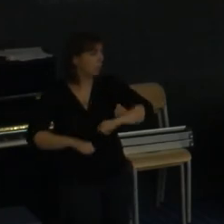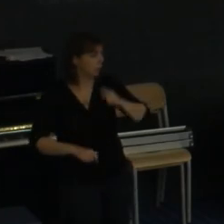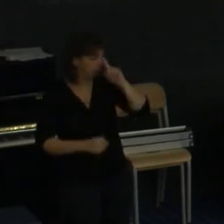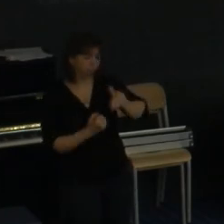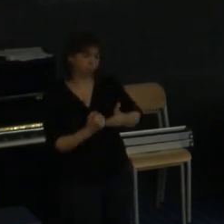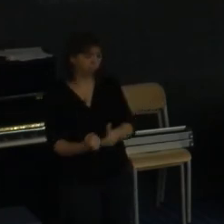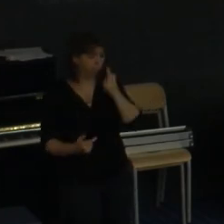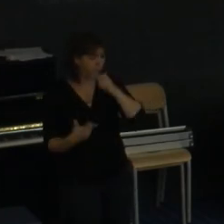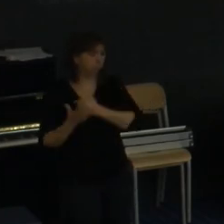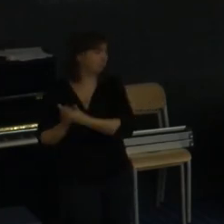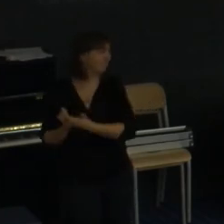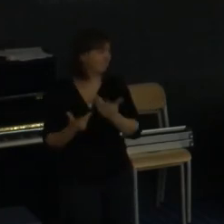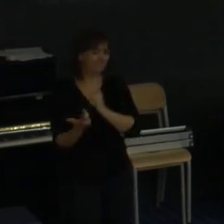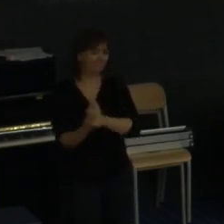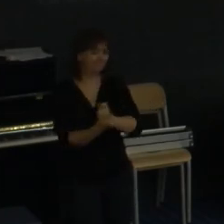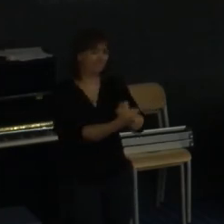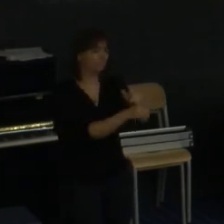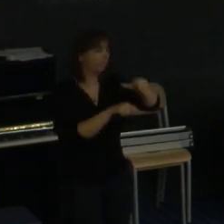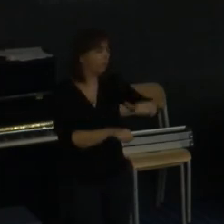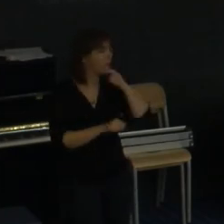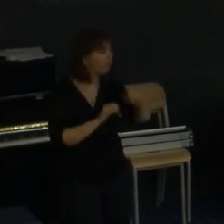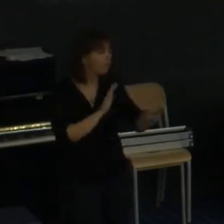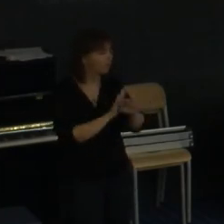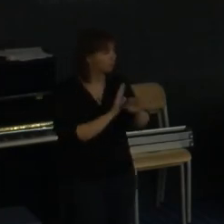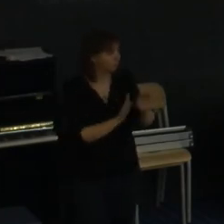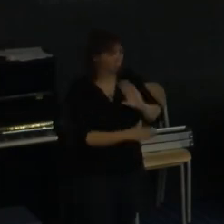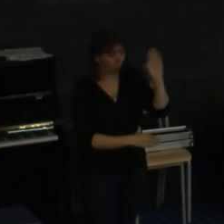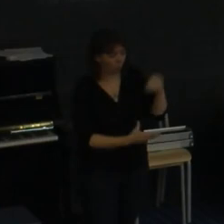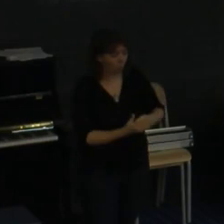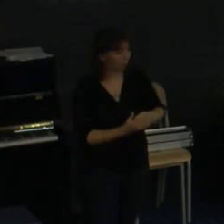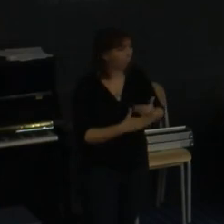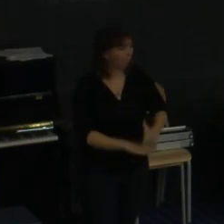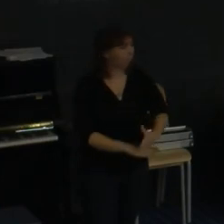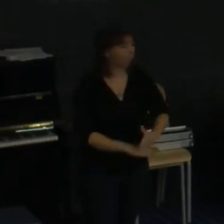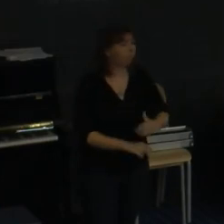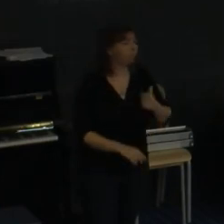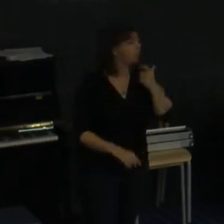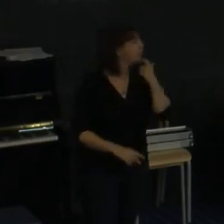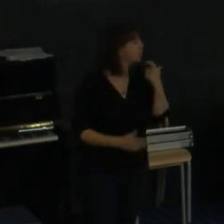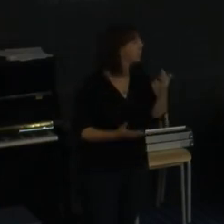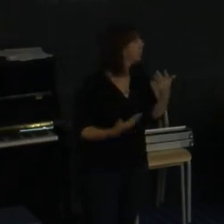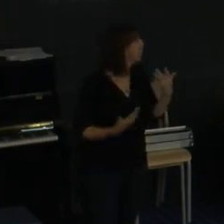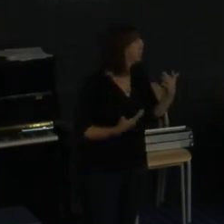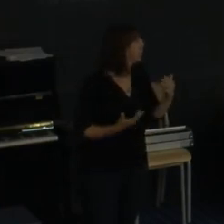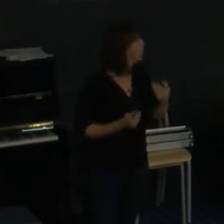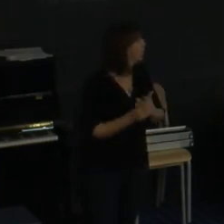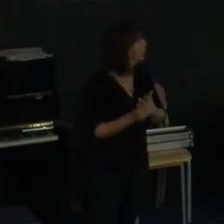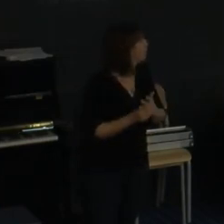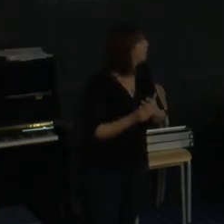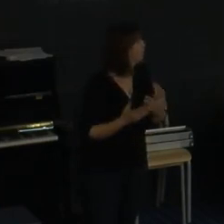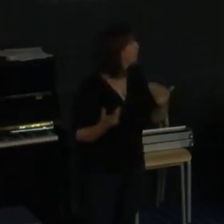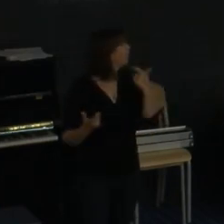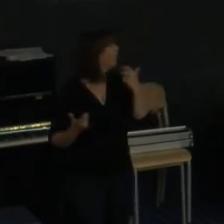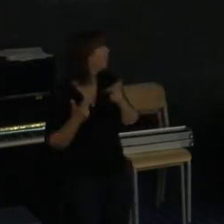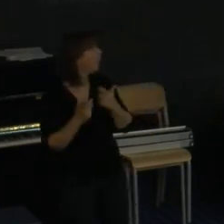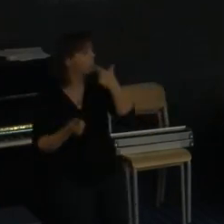l'étendre. Il y a des fonctionnalités qui sont fournies directement. Donc, quand vous utilisez GDB pour débugger du